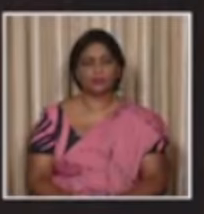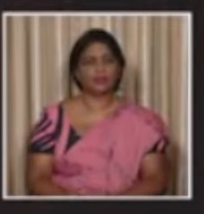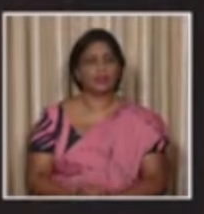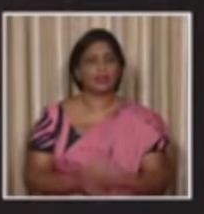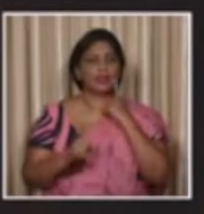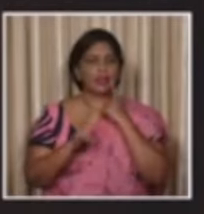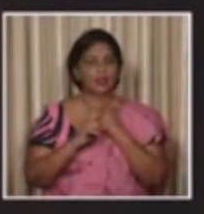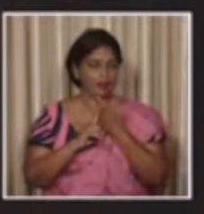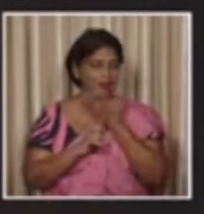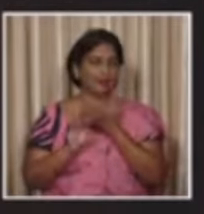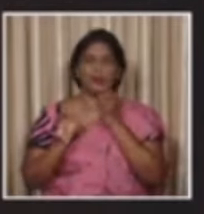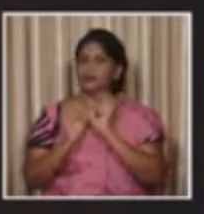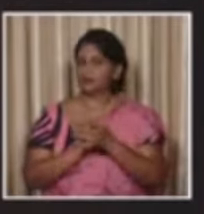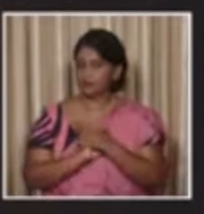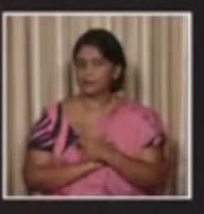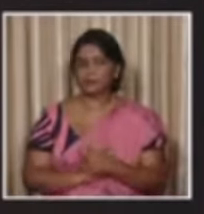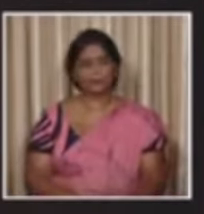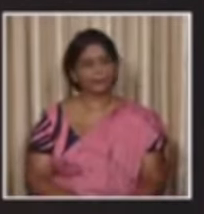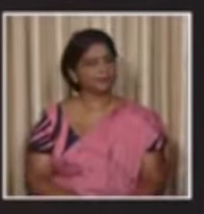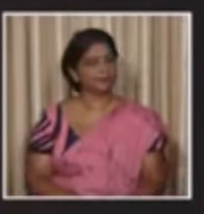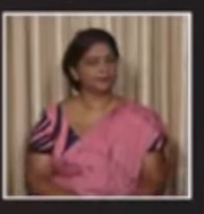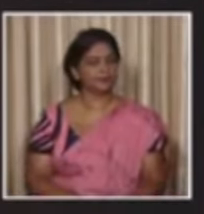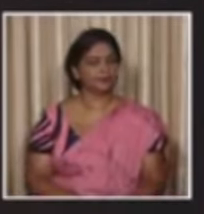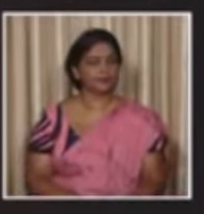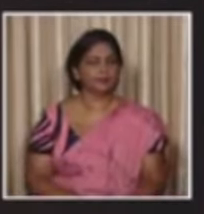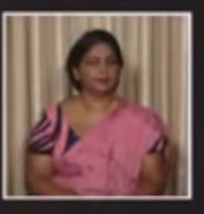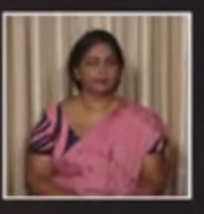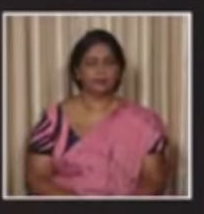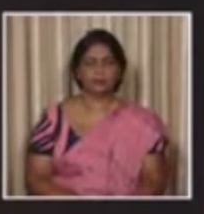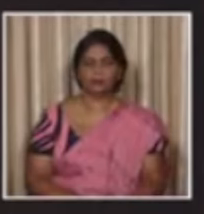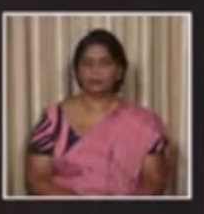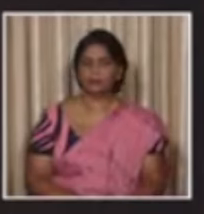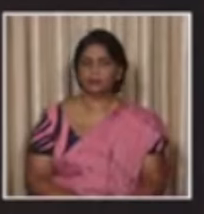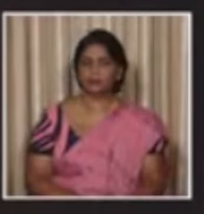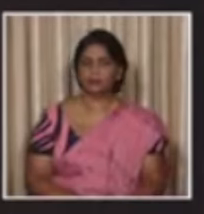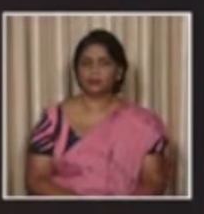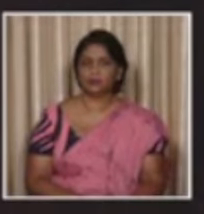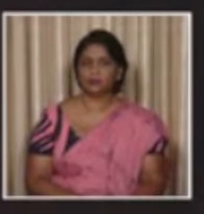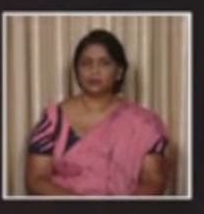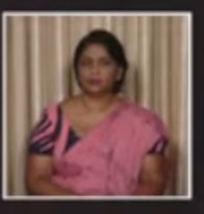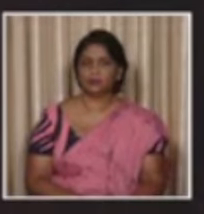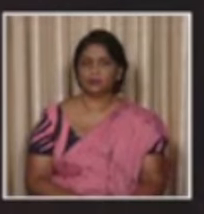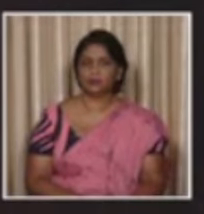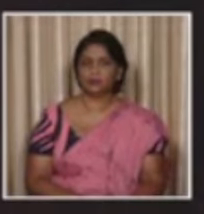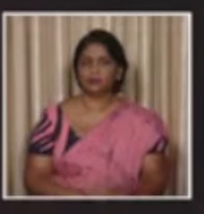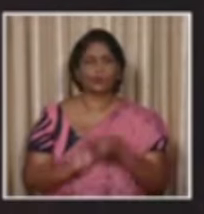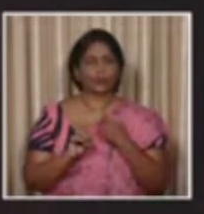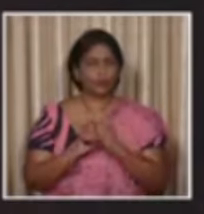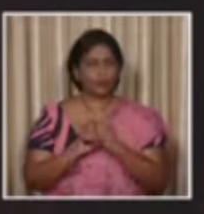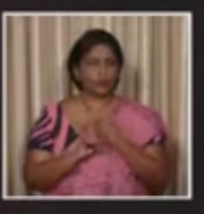කටුගස්තොට විහාර මහවත අංක 18-3 ධර්ණ ස්ථානයේ පදිංචි USK